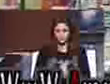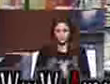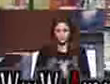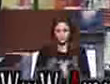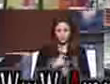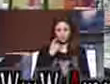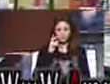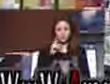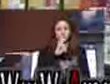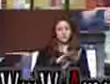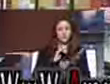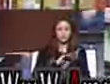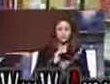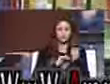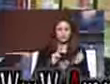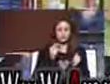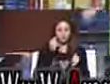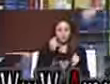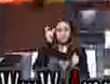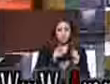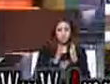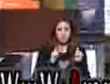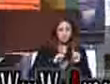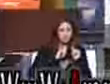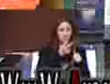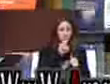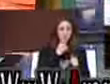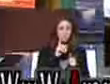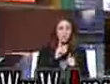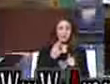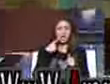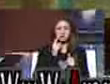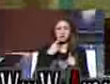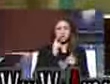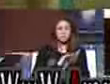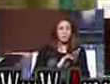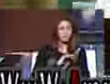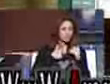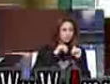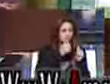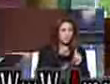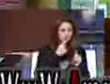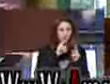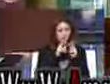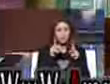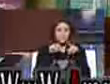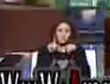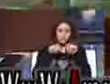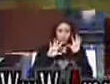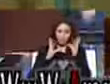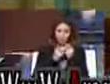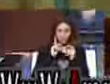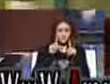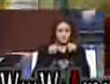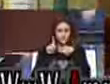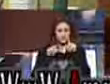ظاهره خطيره يعاني منها المواطن المصري الا وهي النقص الشديد في الادويه الهامه التي لا يجدها في